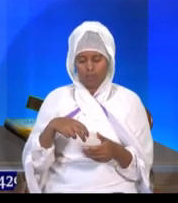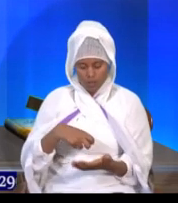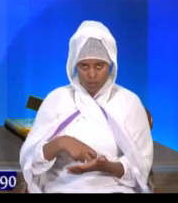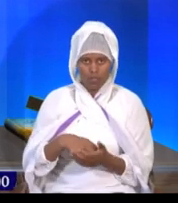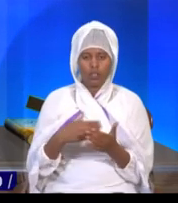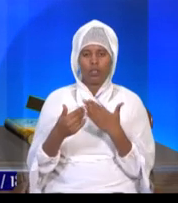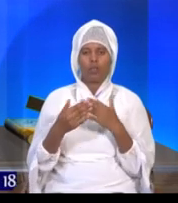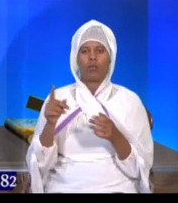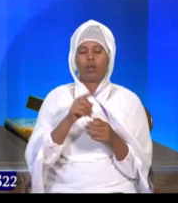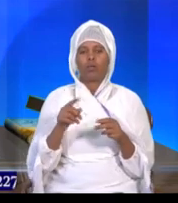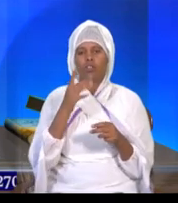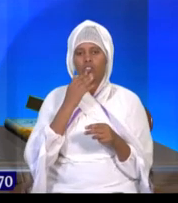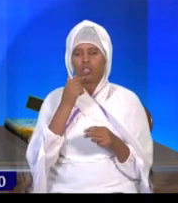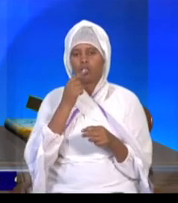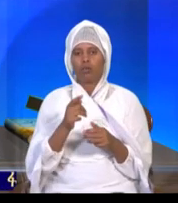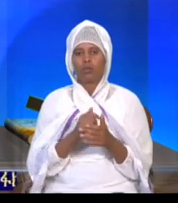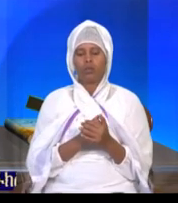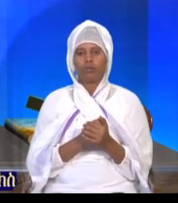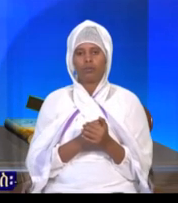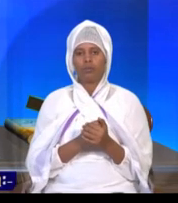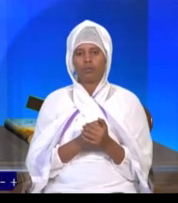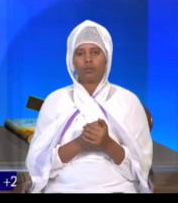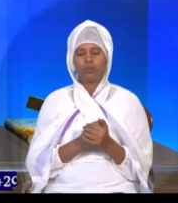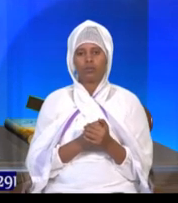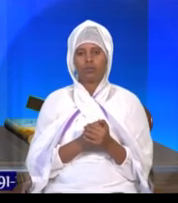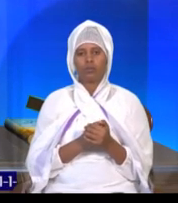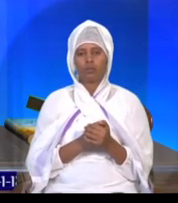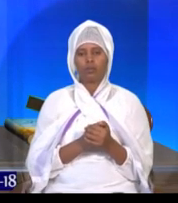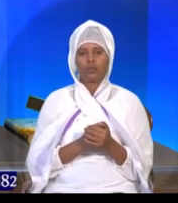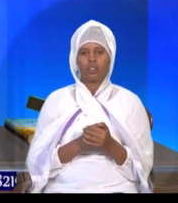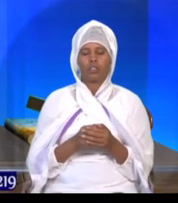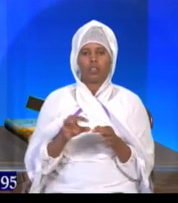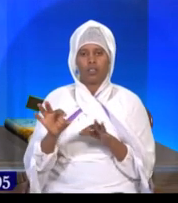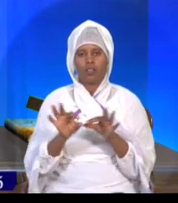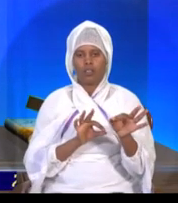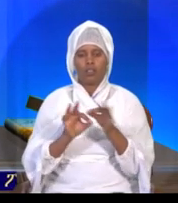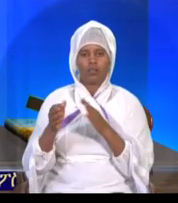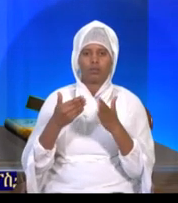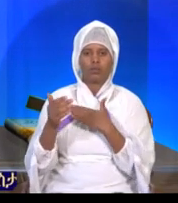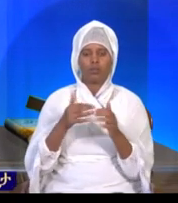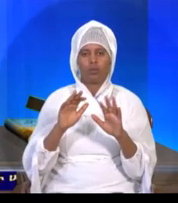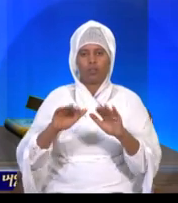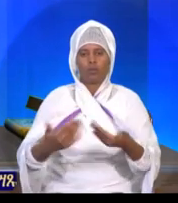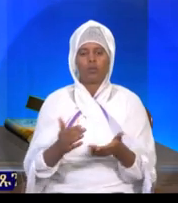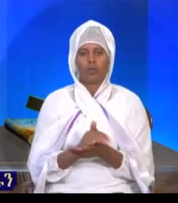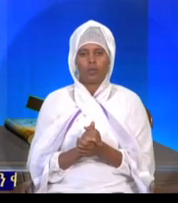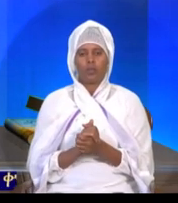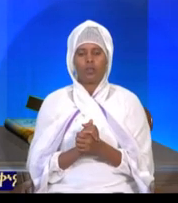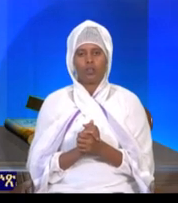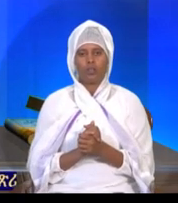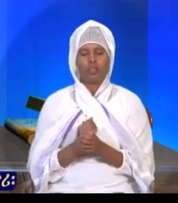ሰጊዶም ኣበይኩም ኩዕት ብዘስምዕ ክሳዶም ኣድነኑ እቲ ዓቐን ዕቅን ኣቢሎም እቶም ባሕታዊ ሃብዎም